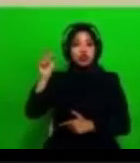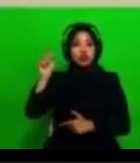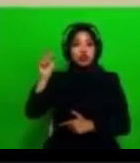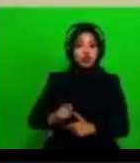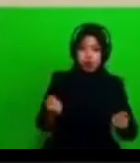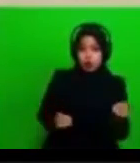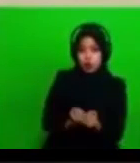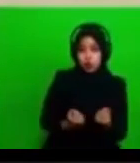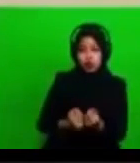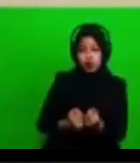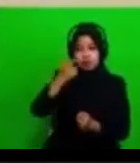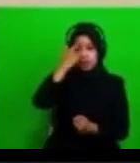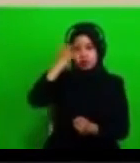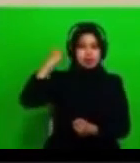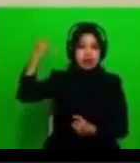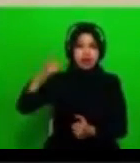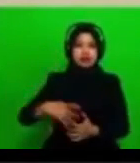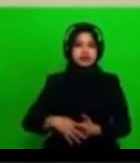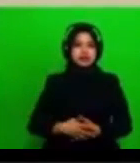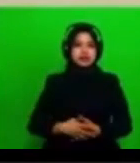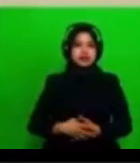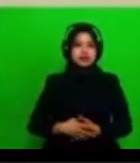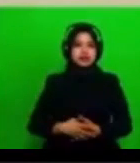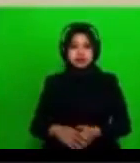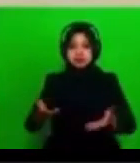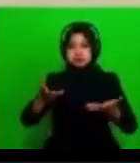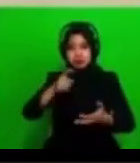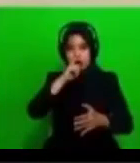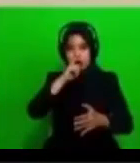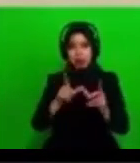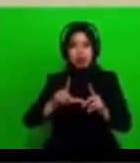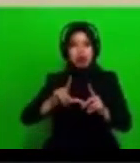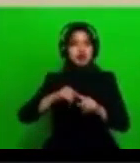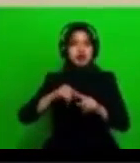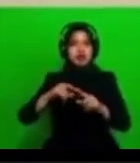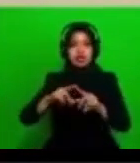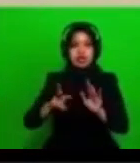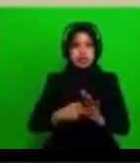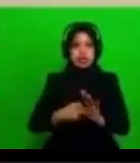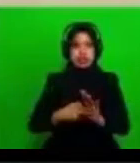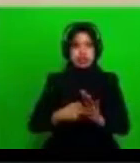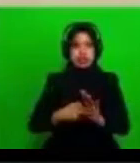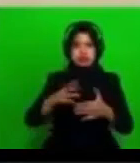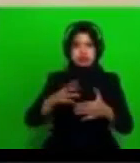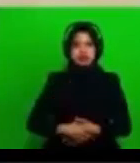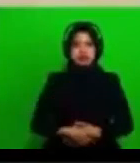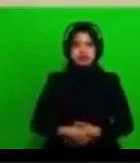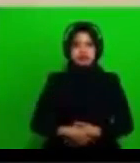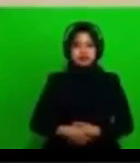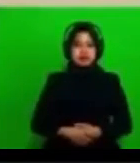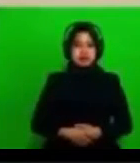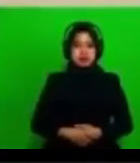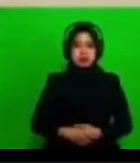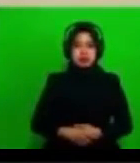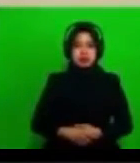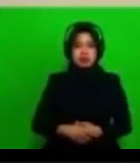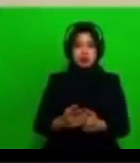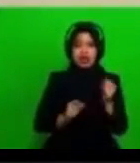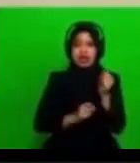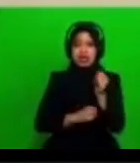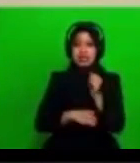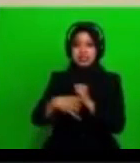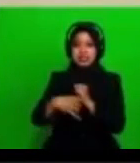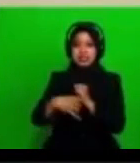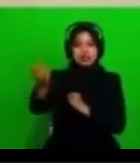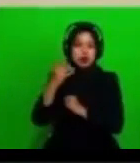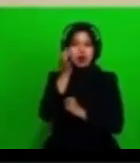dalam mendukung kebijakan merdeka belajar? Silakan. Iya, silakan Bapak untuk langsung ya, menanggapi. Mungkin jawaban saya seperti